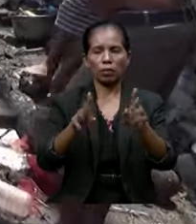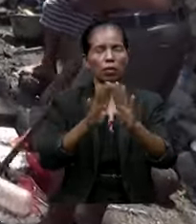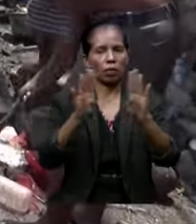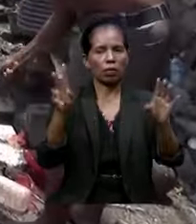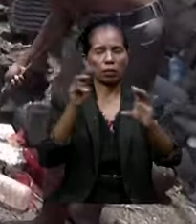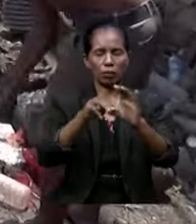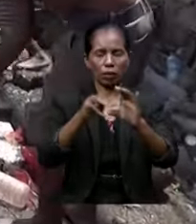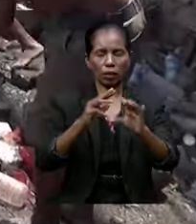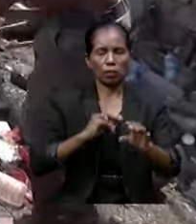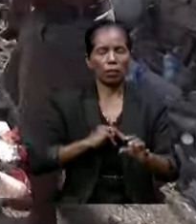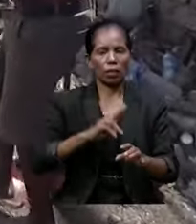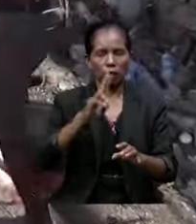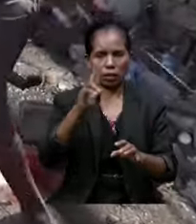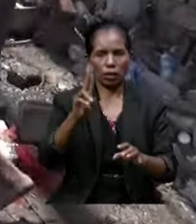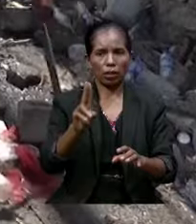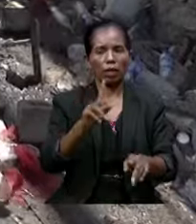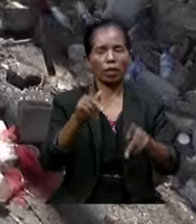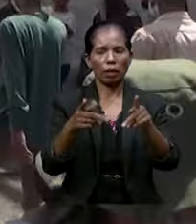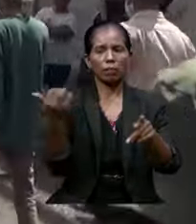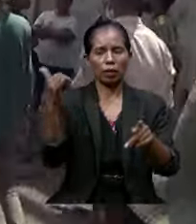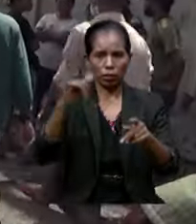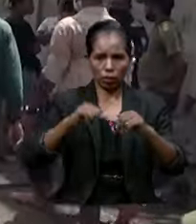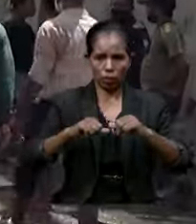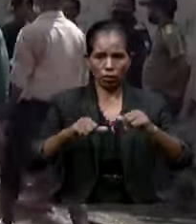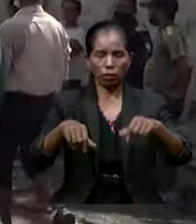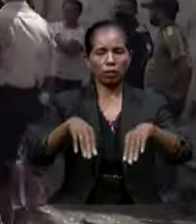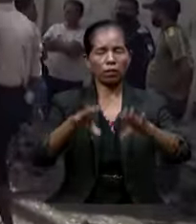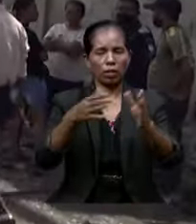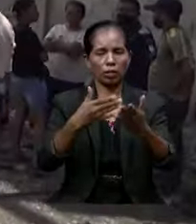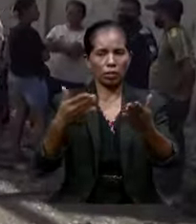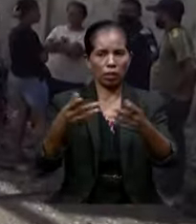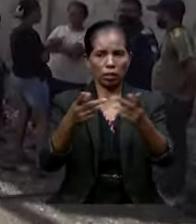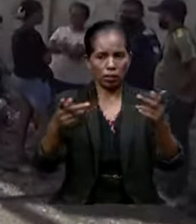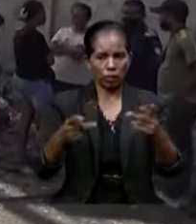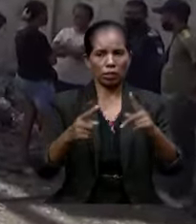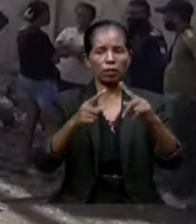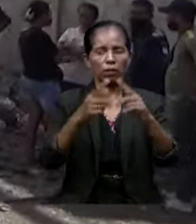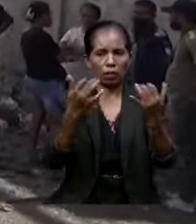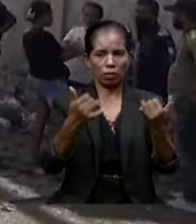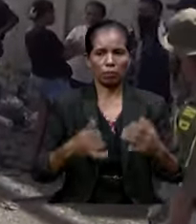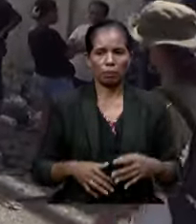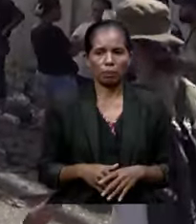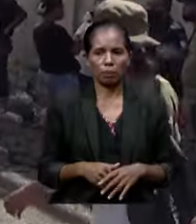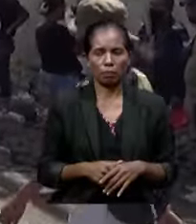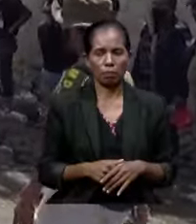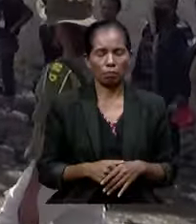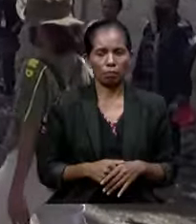merkadu mandewana, mebe vendedor sira balung kontinua halo negosiu ia fatin ne to ohin loron. Abraung Amral, ZMN.